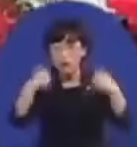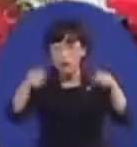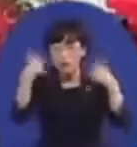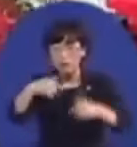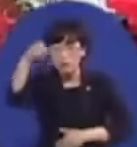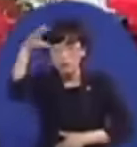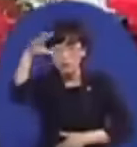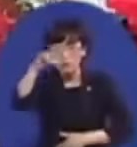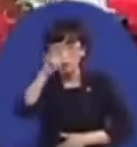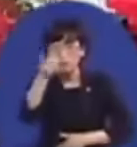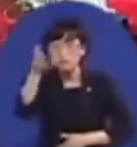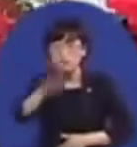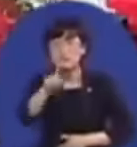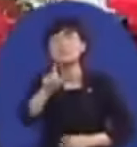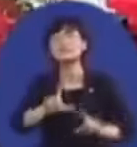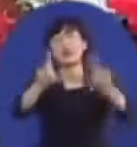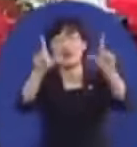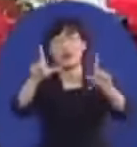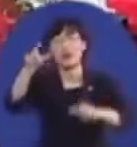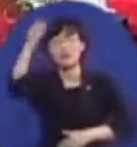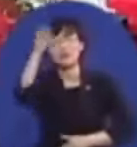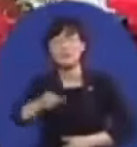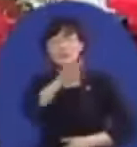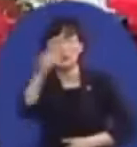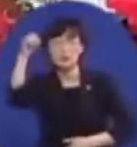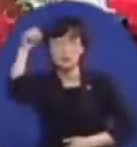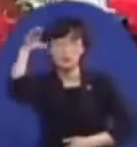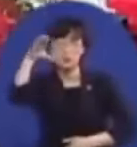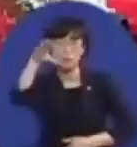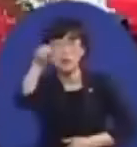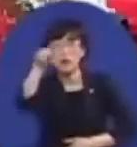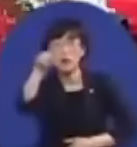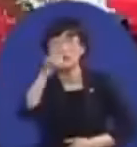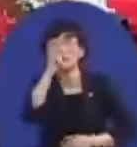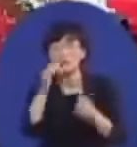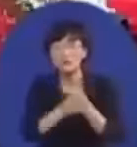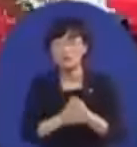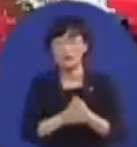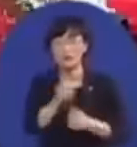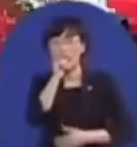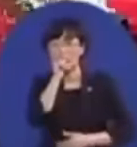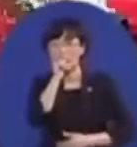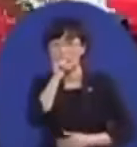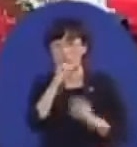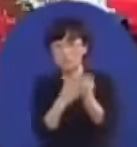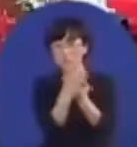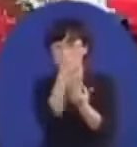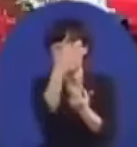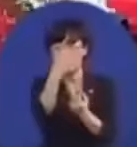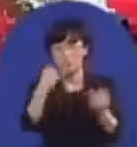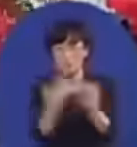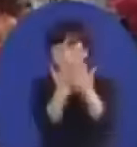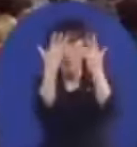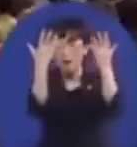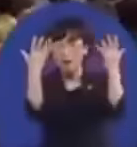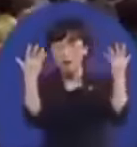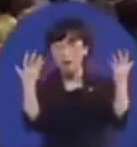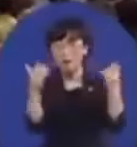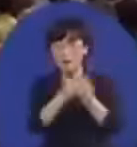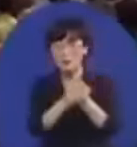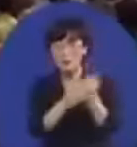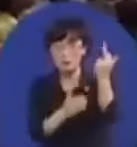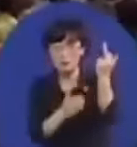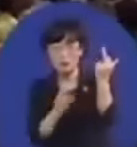그날따라 그 십자가에 불이 꺼져 있었다고 보도했습니다. 교회의 철제 십자가 탑이 밝혀주는 그 빛은 그